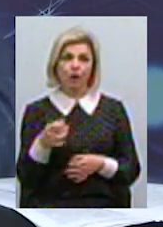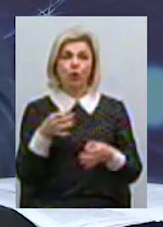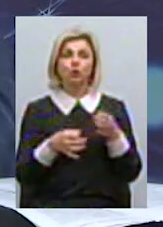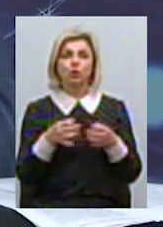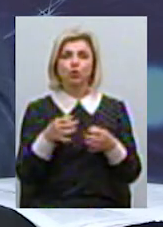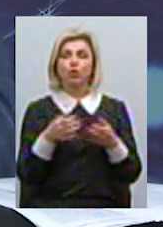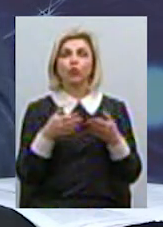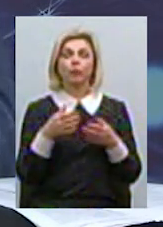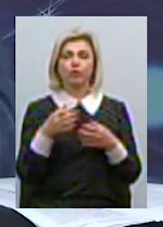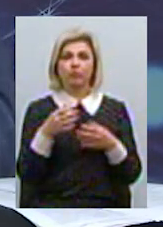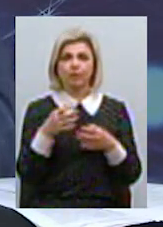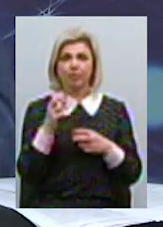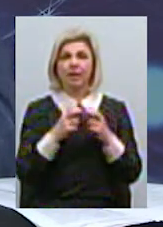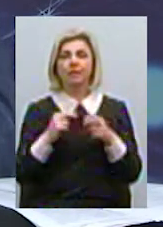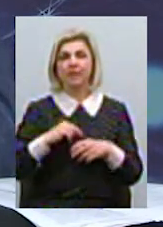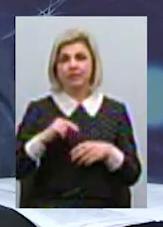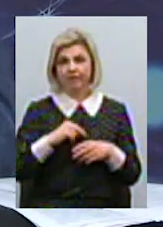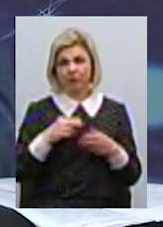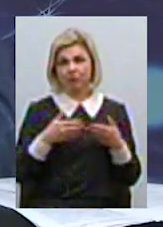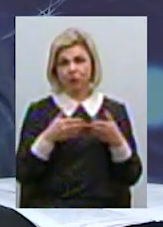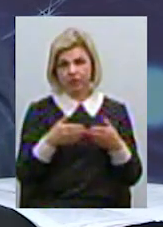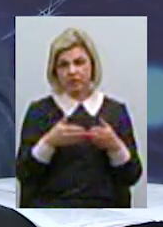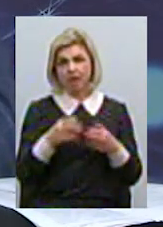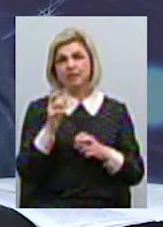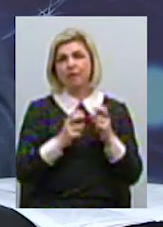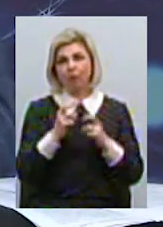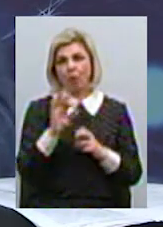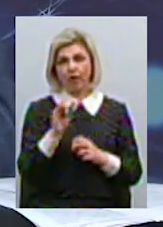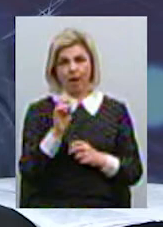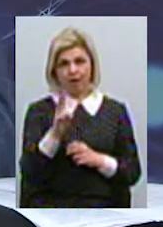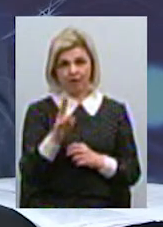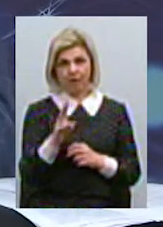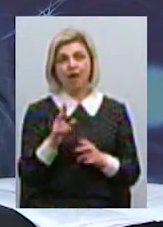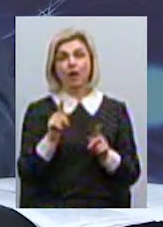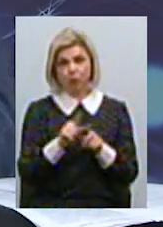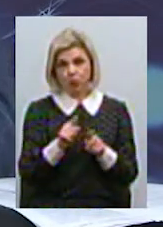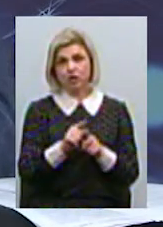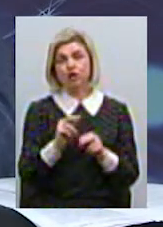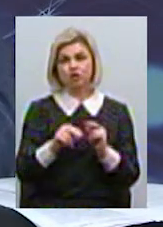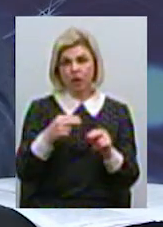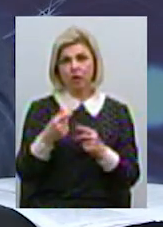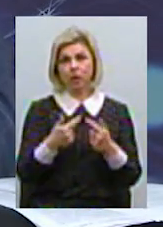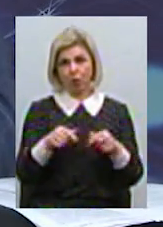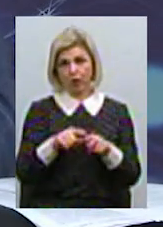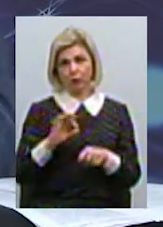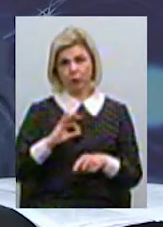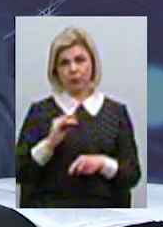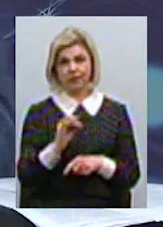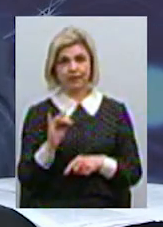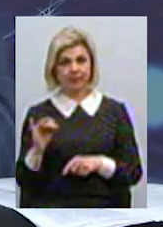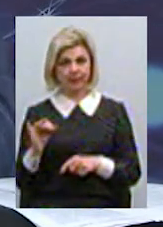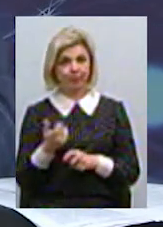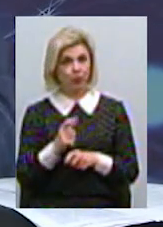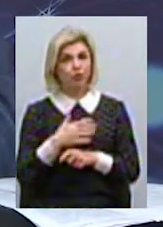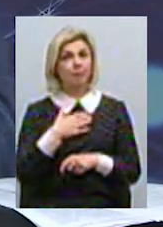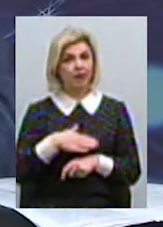судовидобувного заводу «Океан» в рамках процедури про банкрутство. Це також функція органів юстиції. Нам дуже приємно говорити про те, що